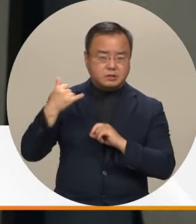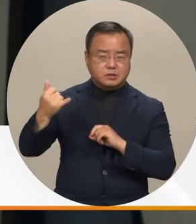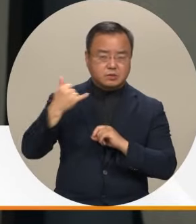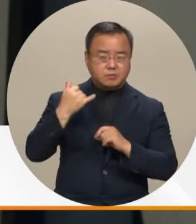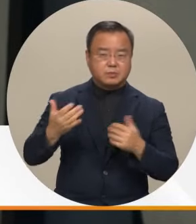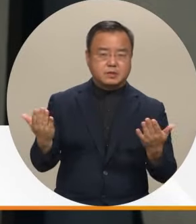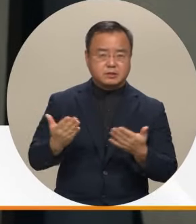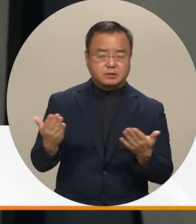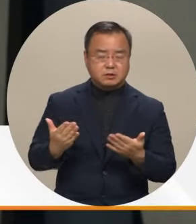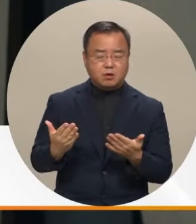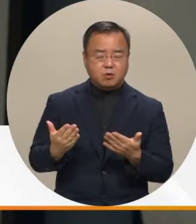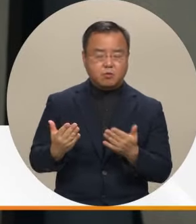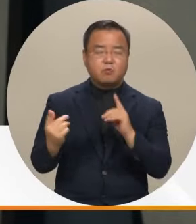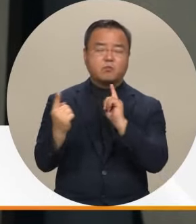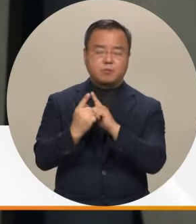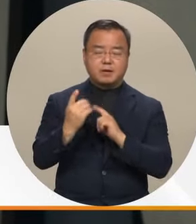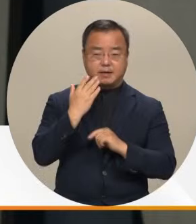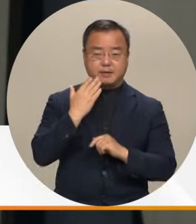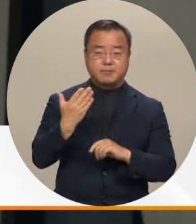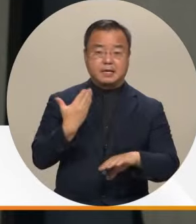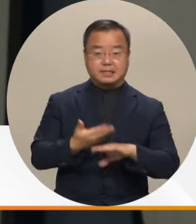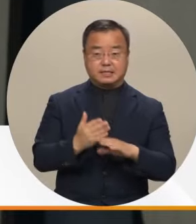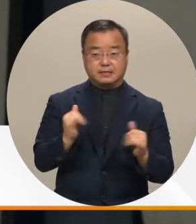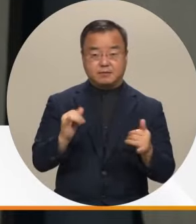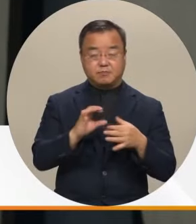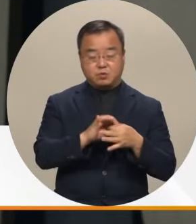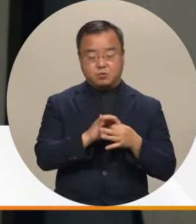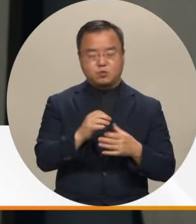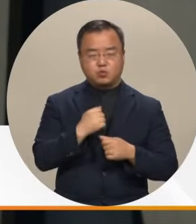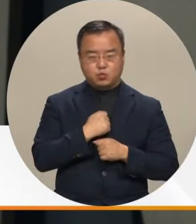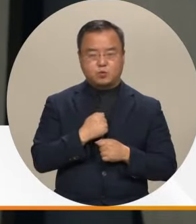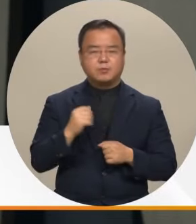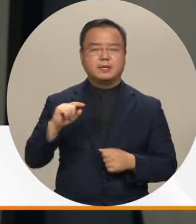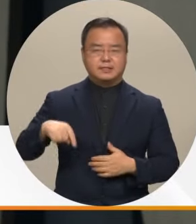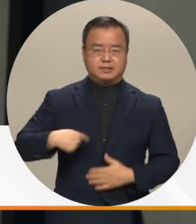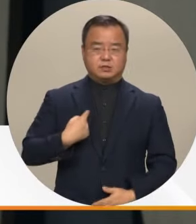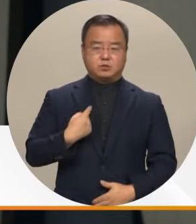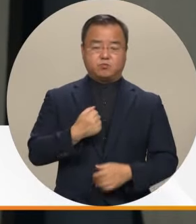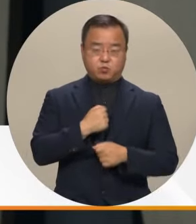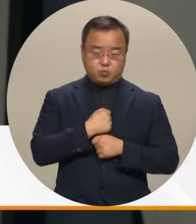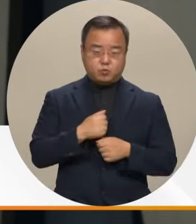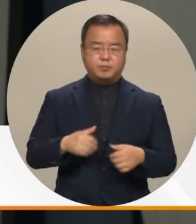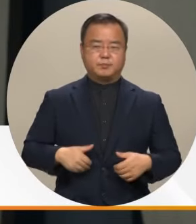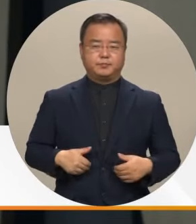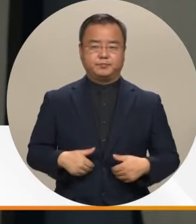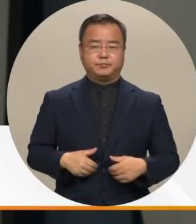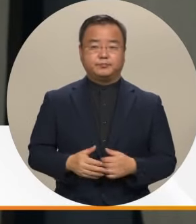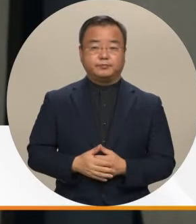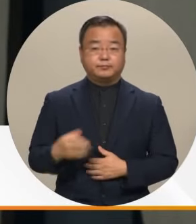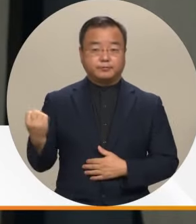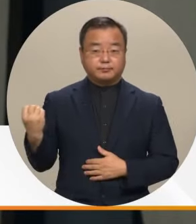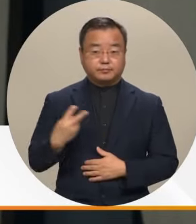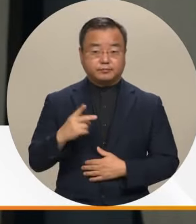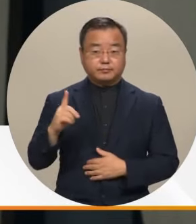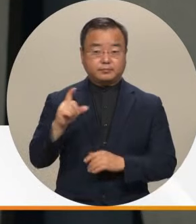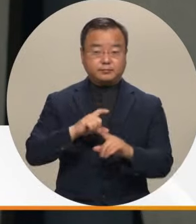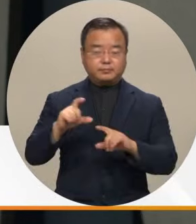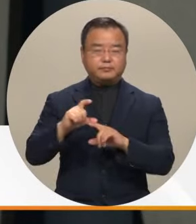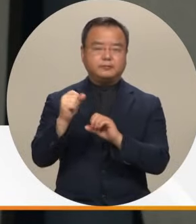취약하게 노출될 수 있기 때문에 다른 사람들도 많이 조심하지만 본인이 더 많이 조심을 해야 되고요 그리고 또 하나는 이제 보다